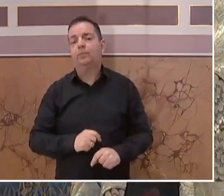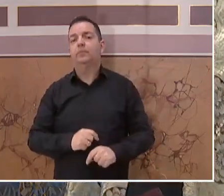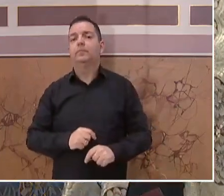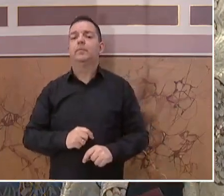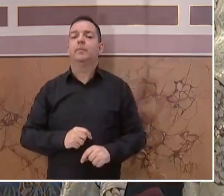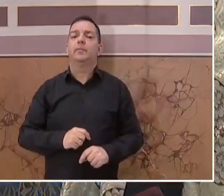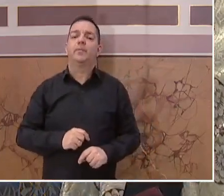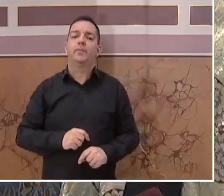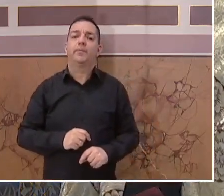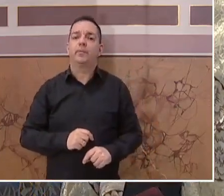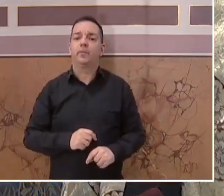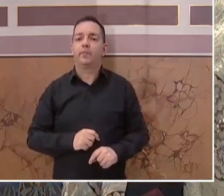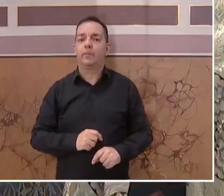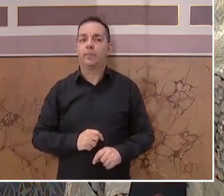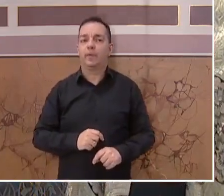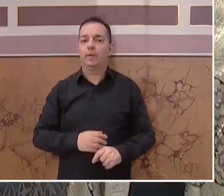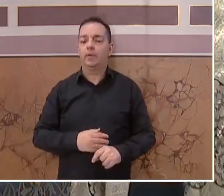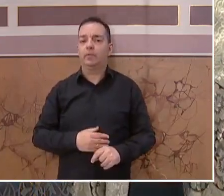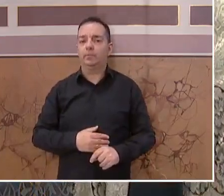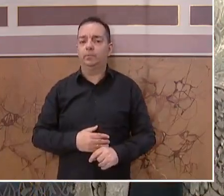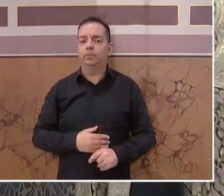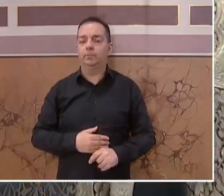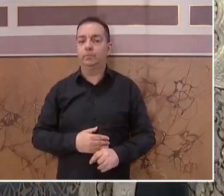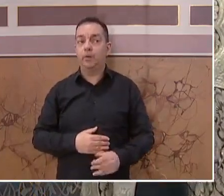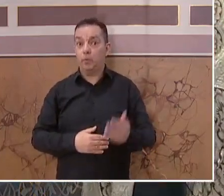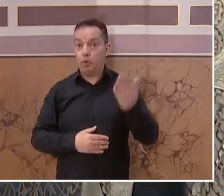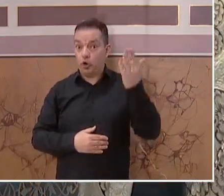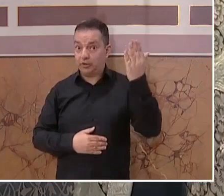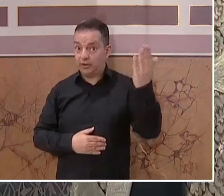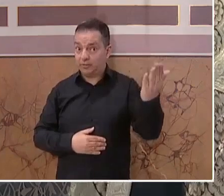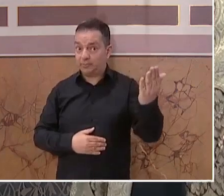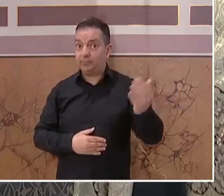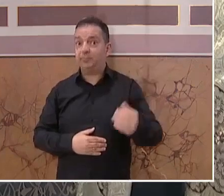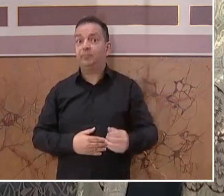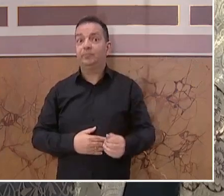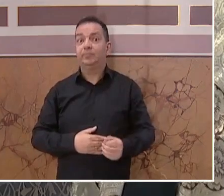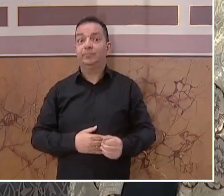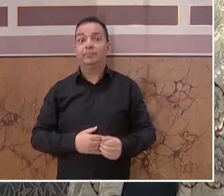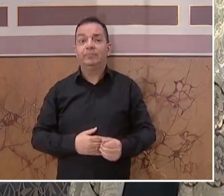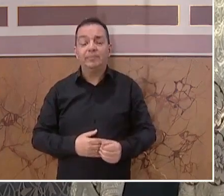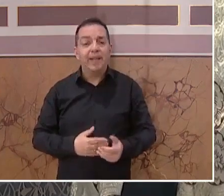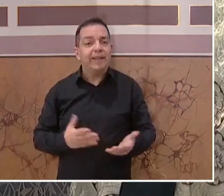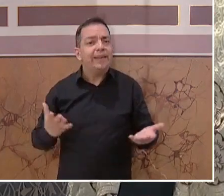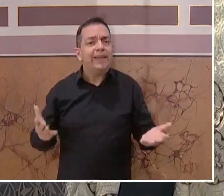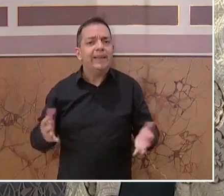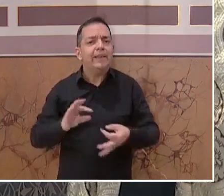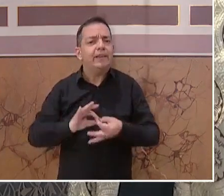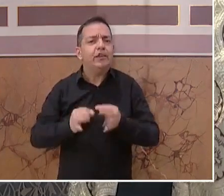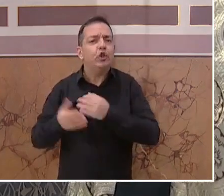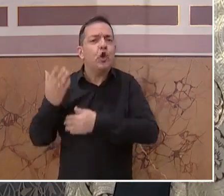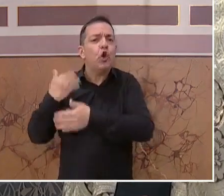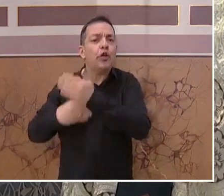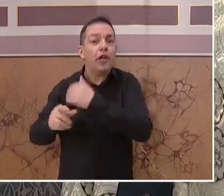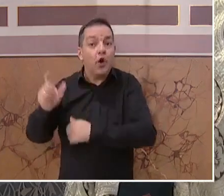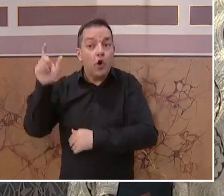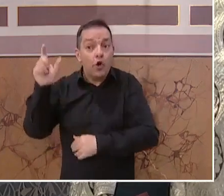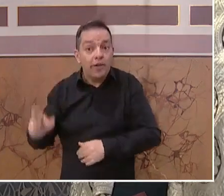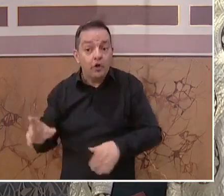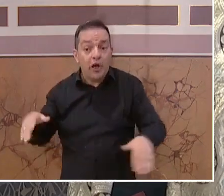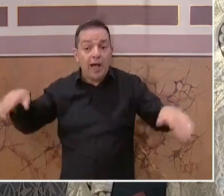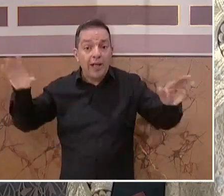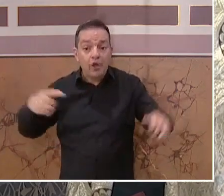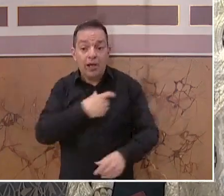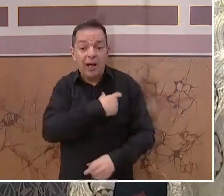ότι ενώπιόν της εψάλλει από τον ίδιο τον Αρχάγγελο Γαβριήλ ο